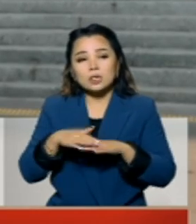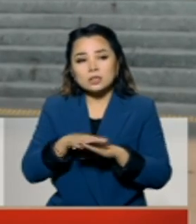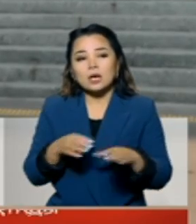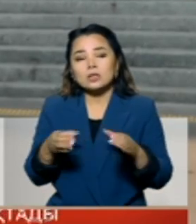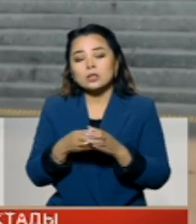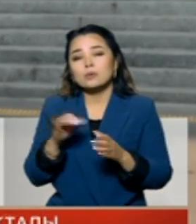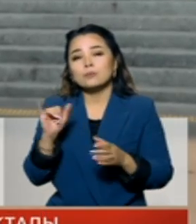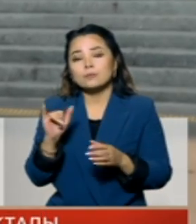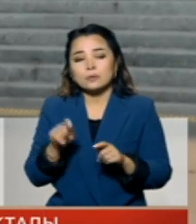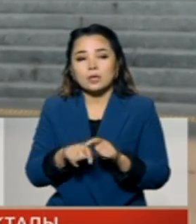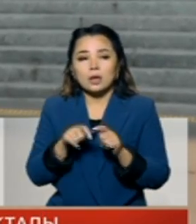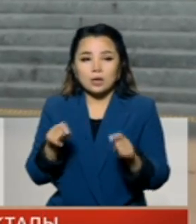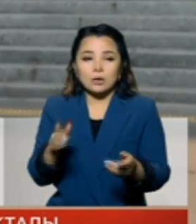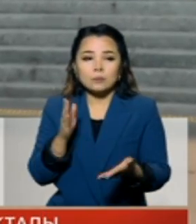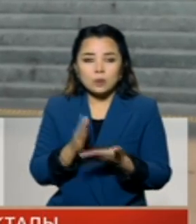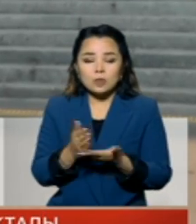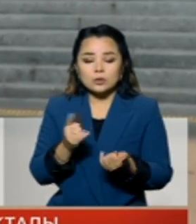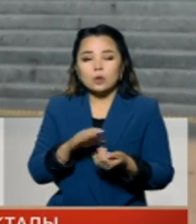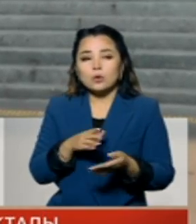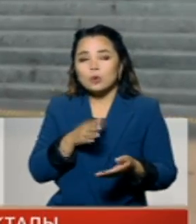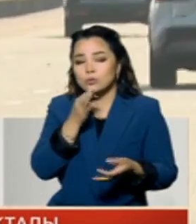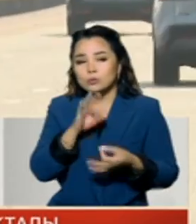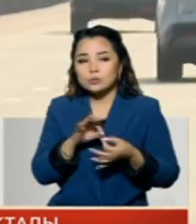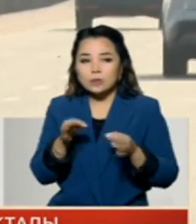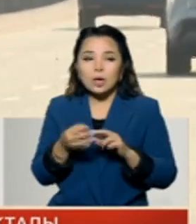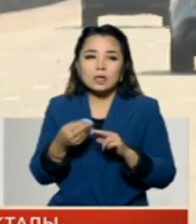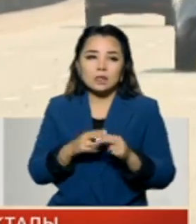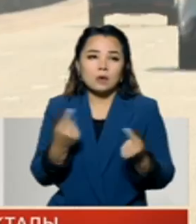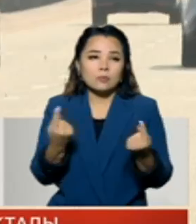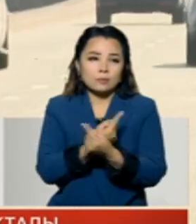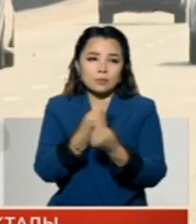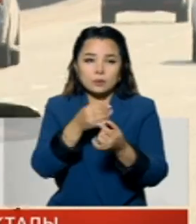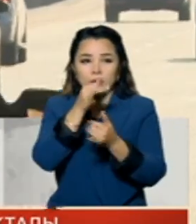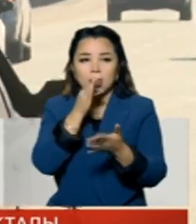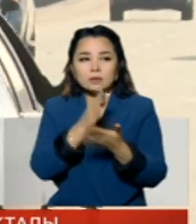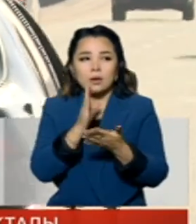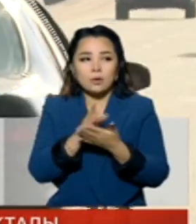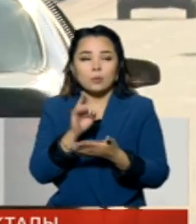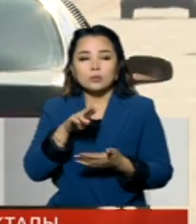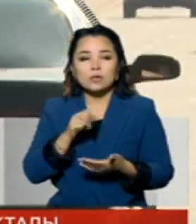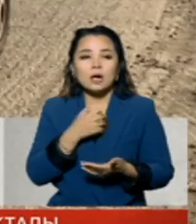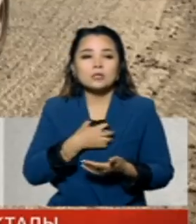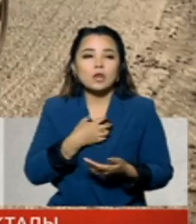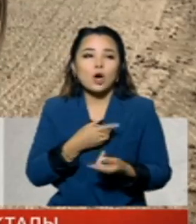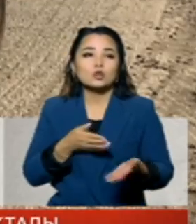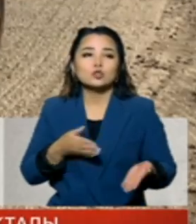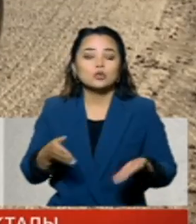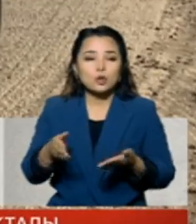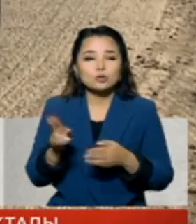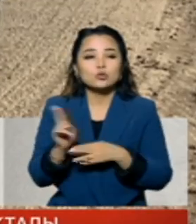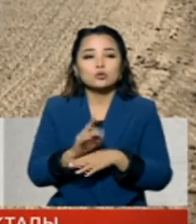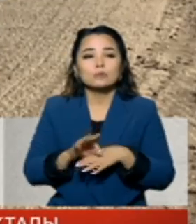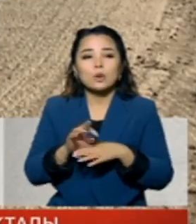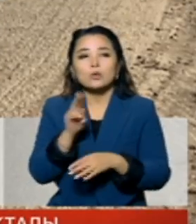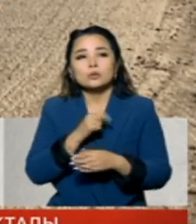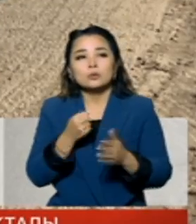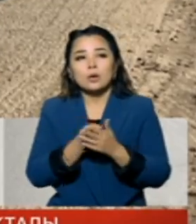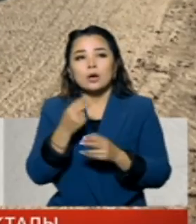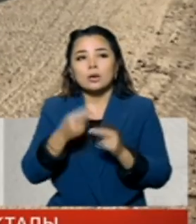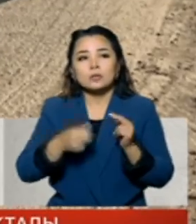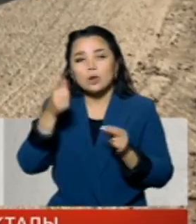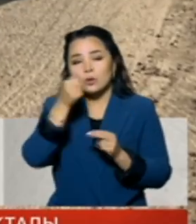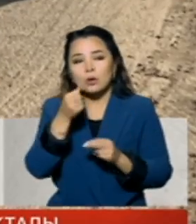Сенбі күні жолды ашамыз. Қозғалыстың қиындап жатқаны содан. Құлжа қаладағы ірі әрі маңызды тас жолдың бірі. Жөндеу жұмыстары жыл соңына